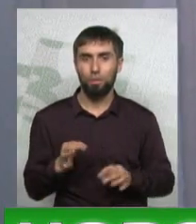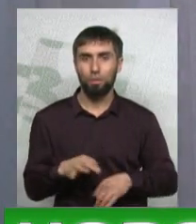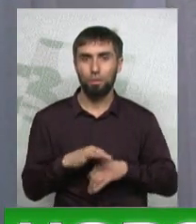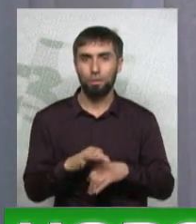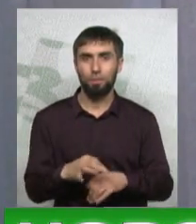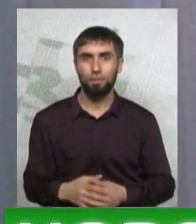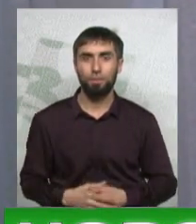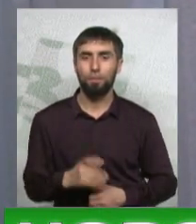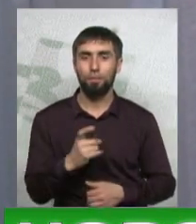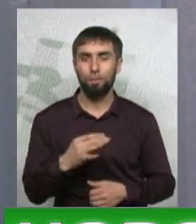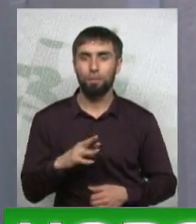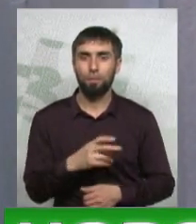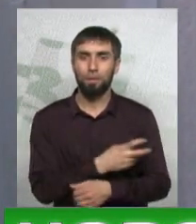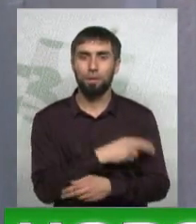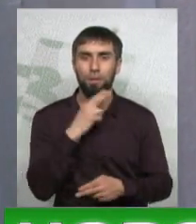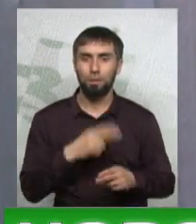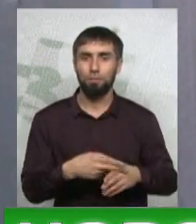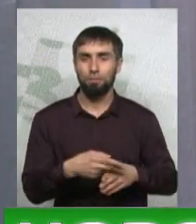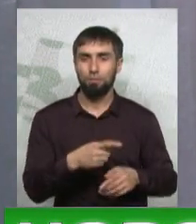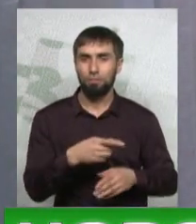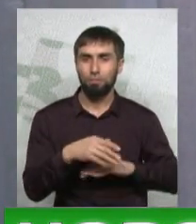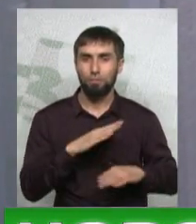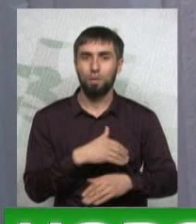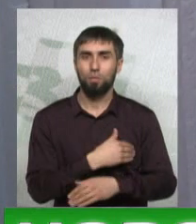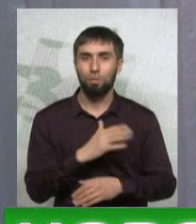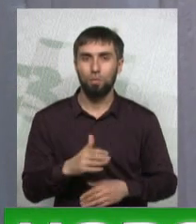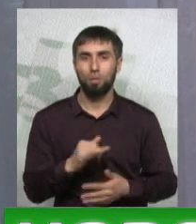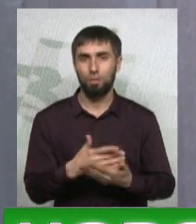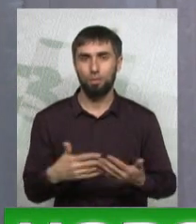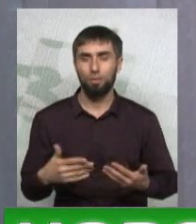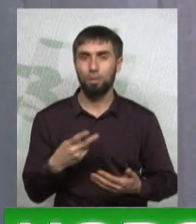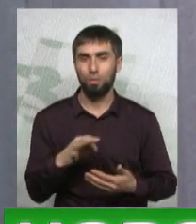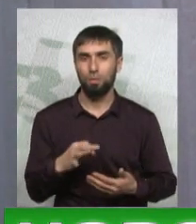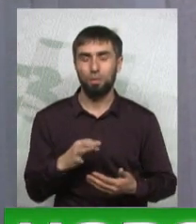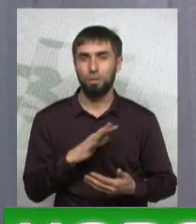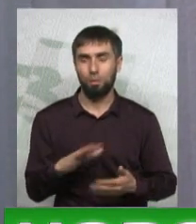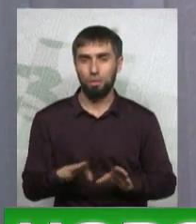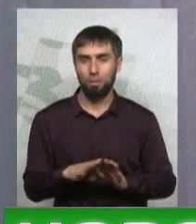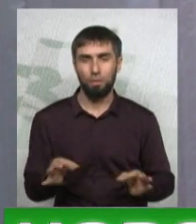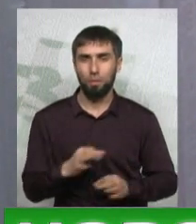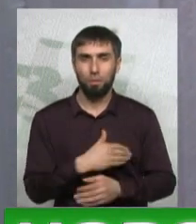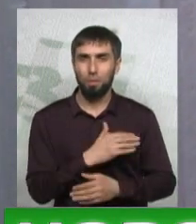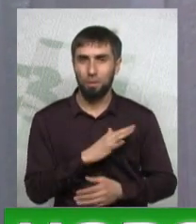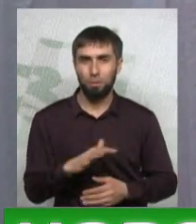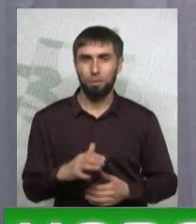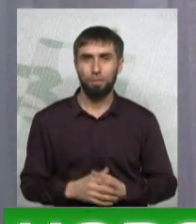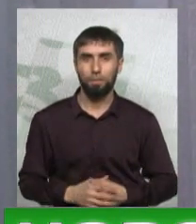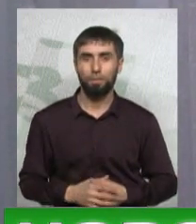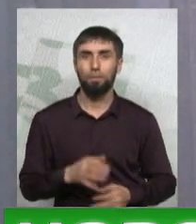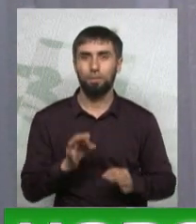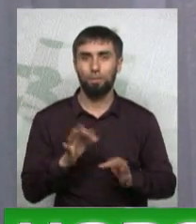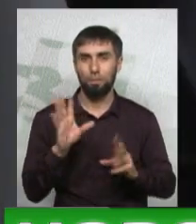переносили, хотя медсестра предупреждала, обычно температурить будут, это то, но ханумяство, ни температуры не было,